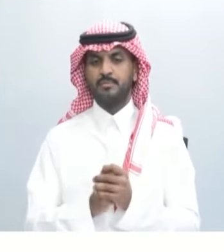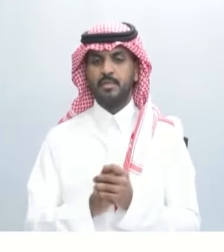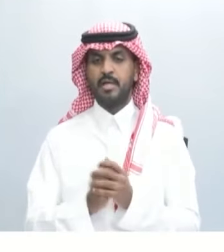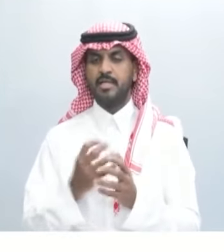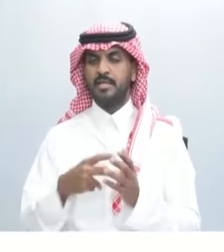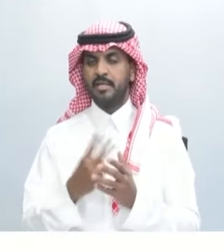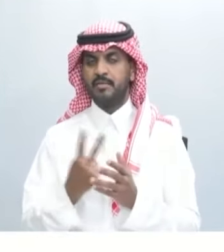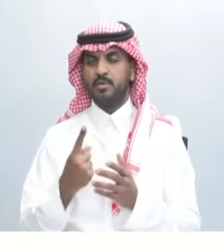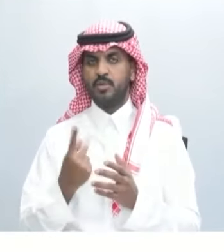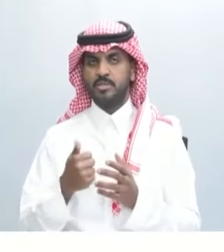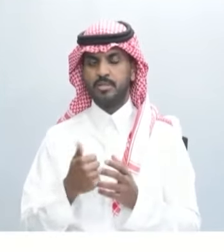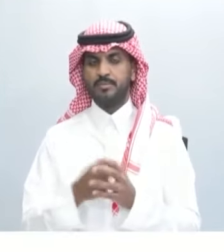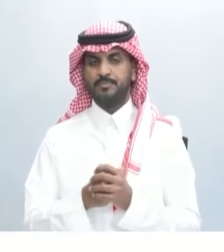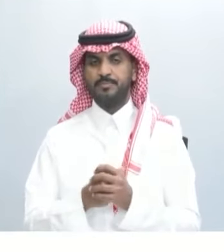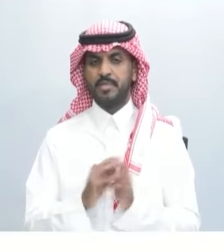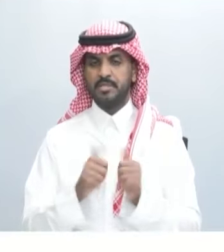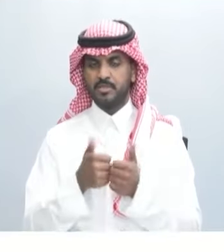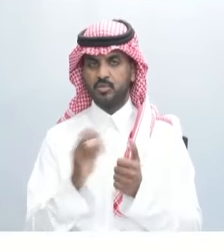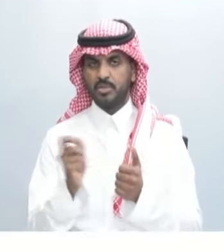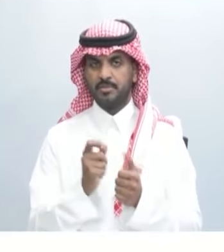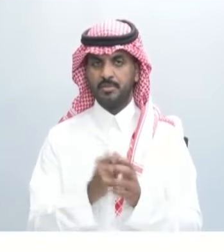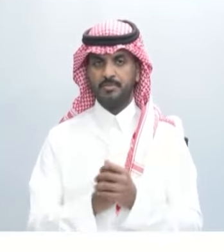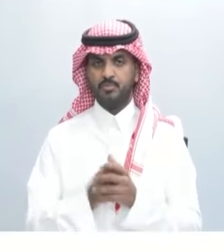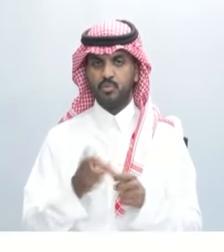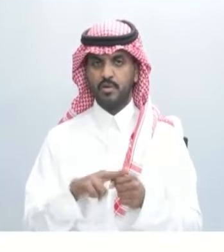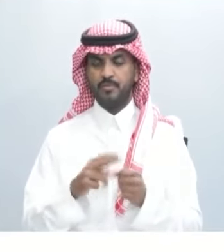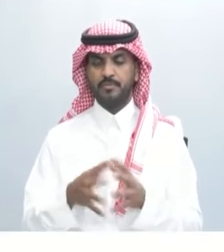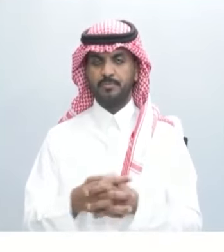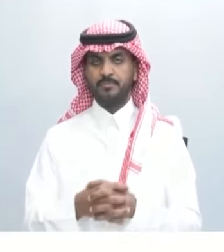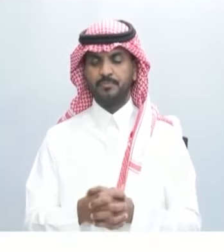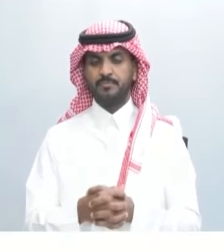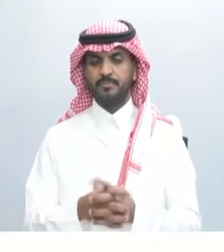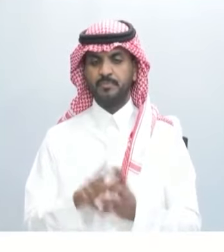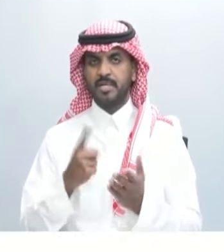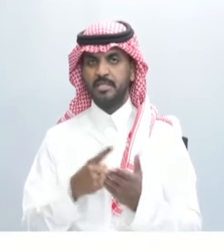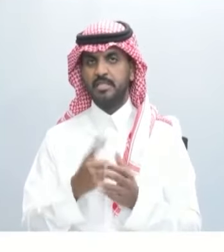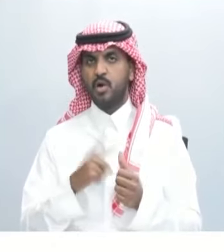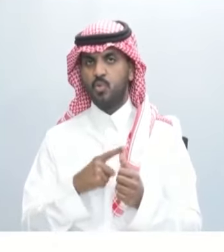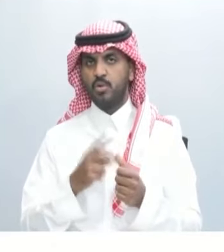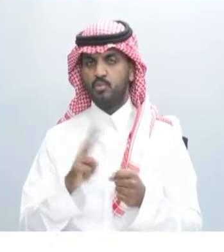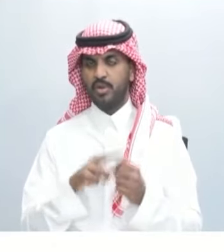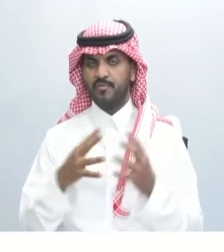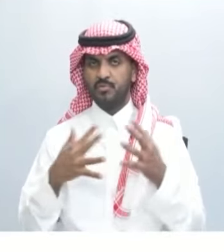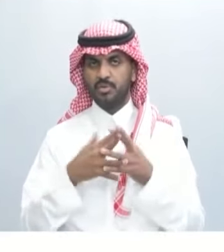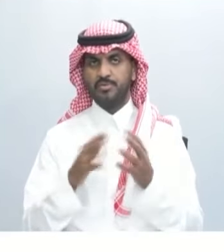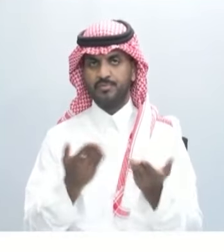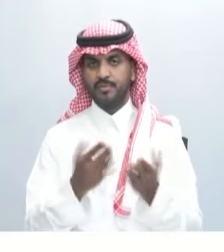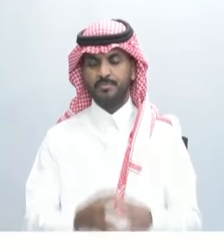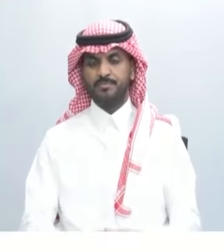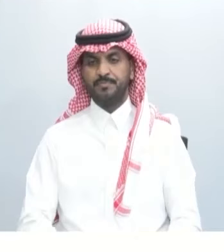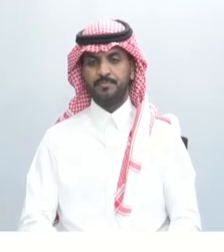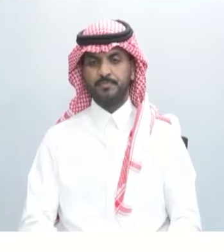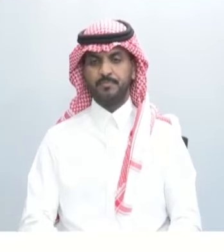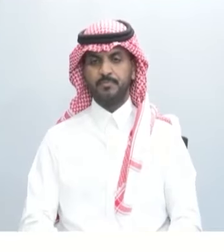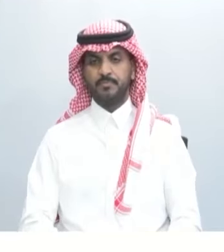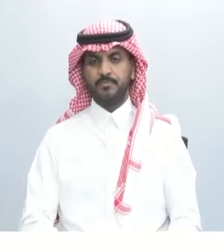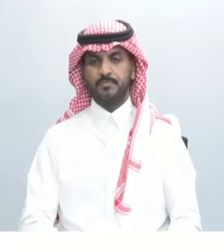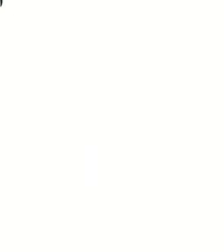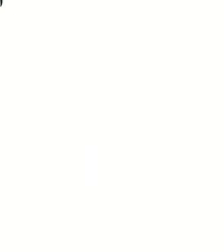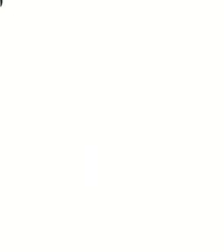العددين هم اثنان وسته تستطيعون كتابه مضاعفاتها وتحديد اول مضاعفين مشتركه تفضلين مبدعين